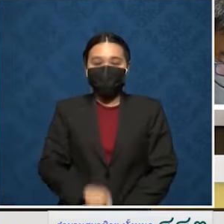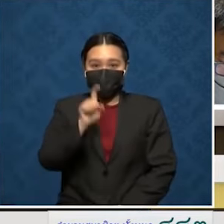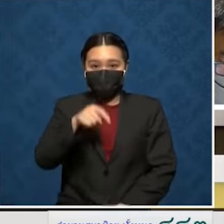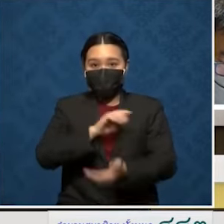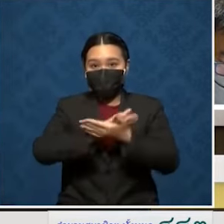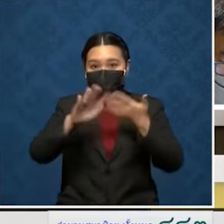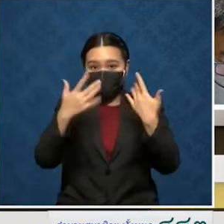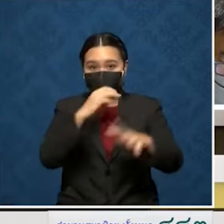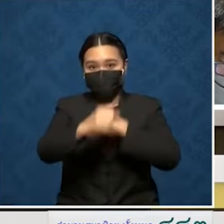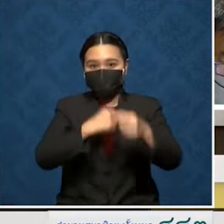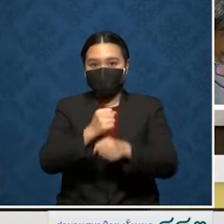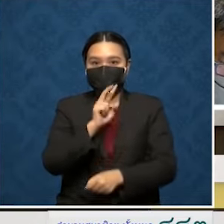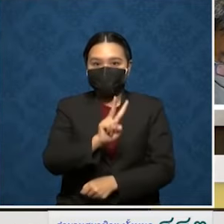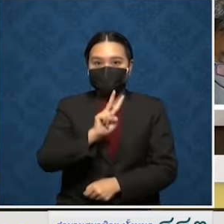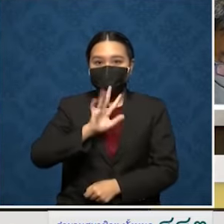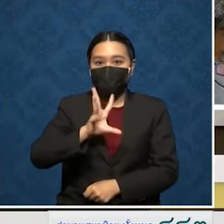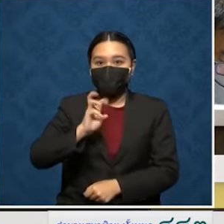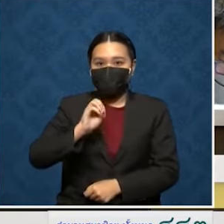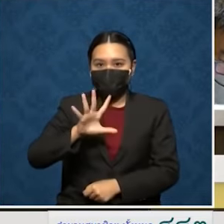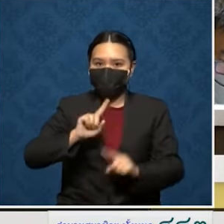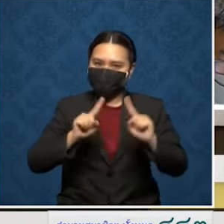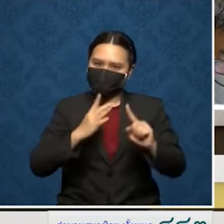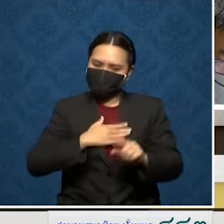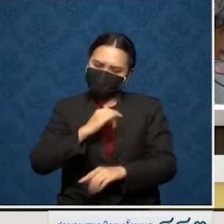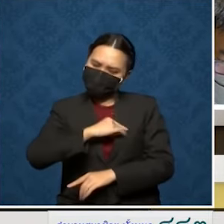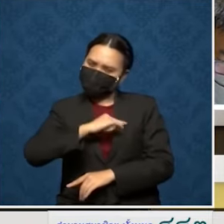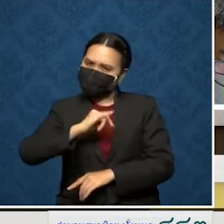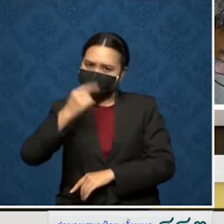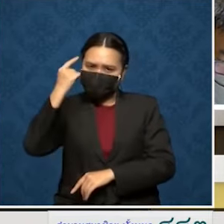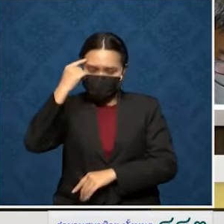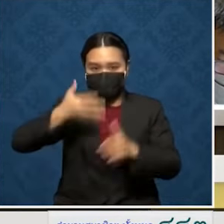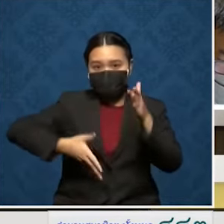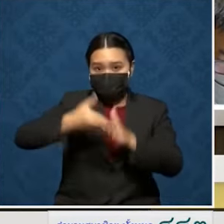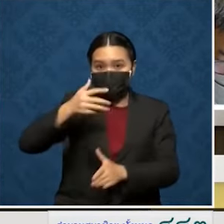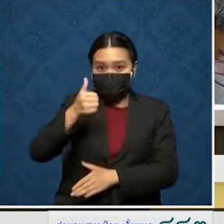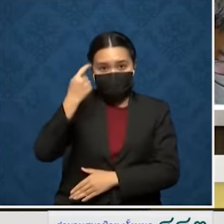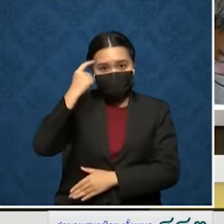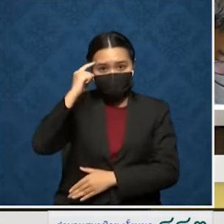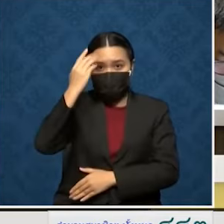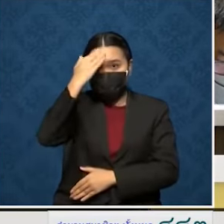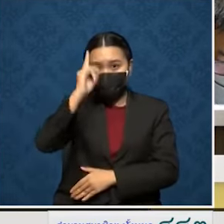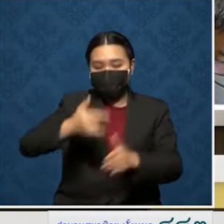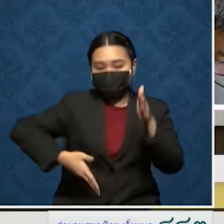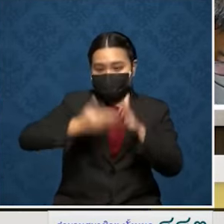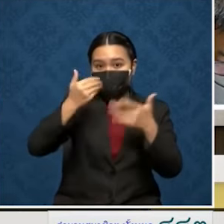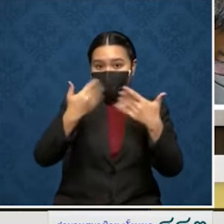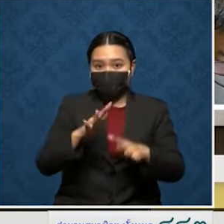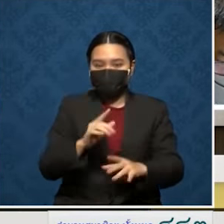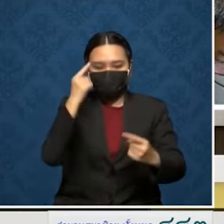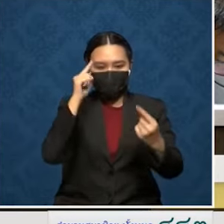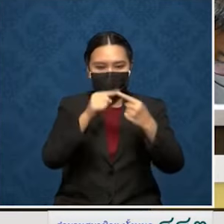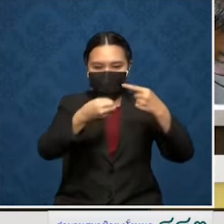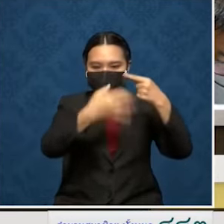นวันนี้ผมไม่แน่ใจนะครับว่าจะสำเร็จหรือไม่เพราะว่าเพิ่งบรรลุความสำเร็จไปได้แค่7เป้าหมายด้ว